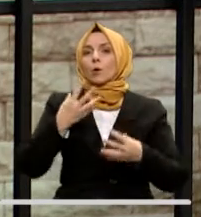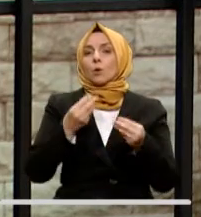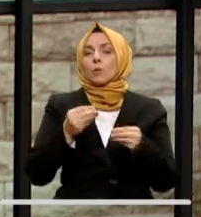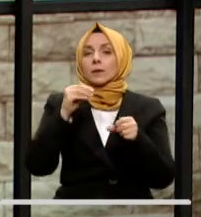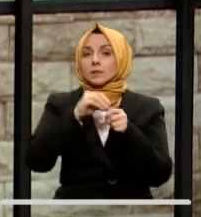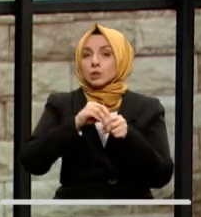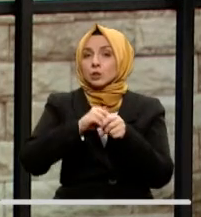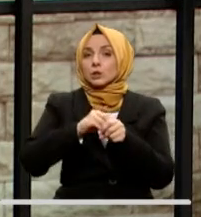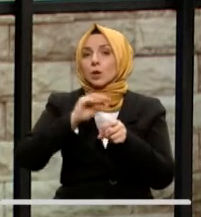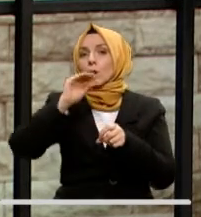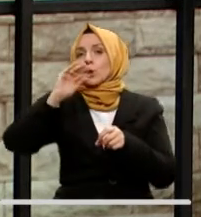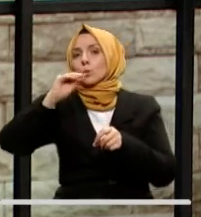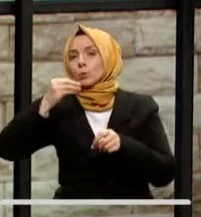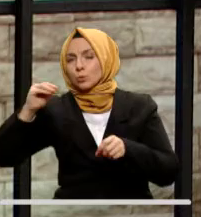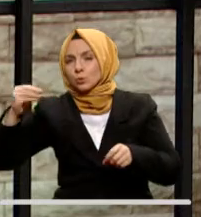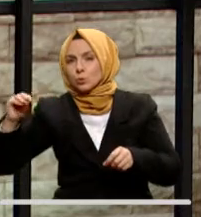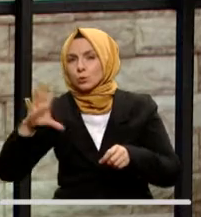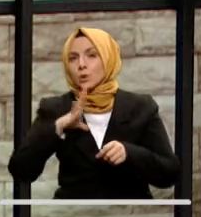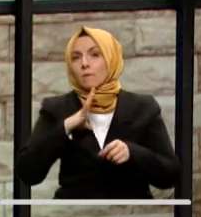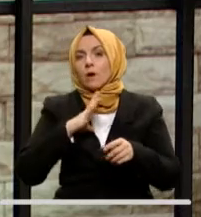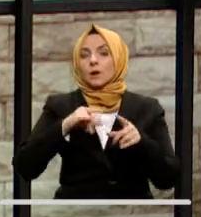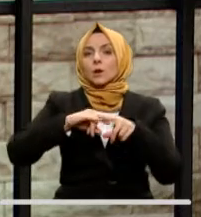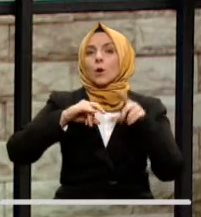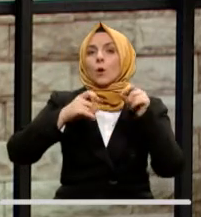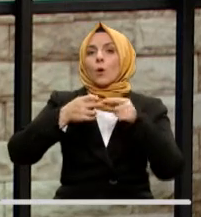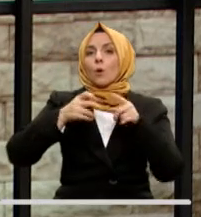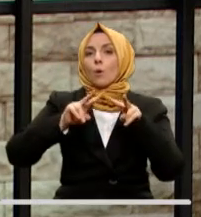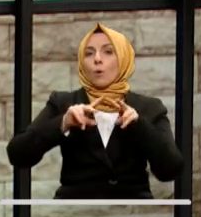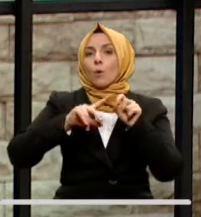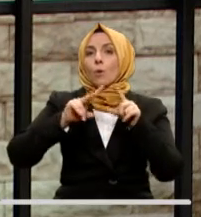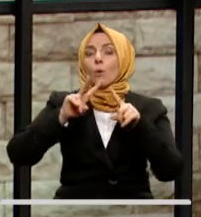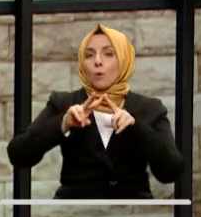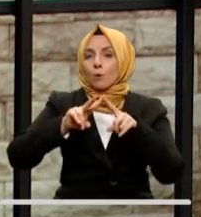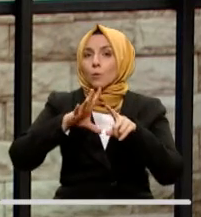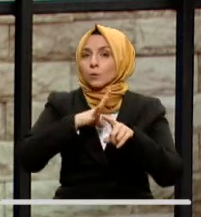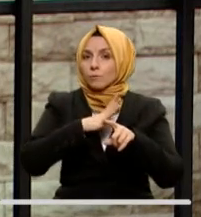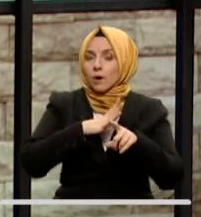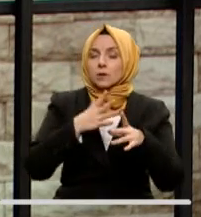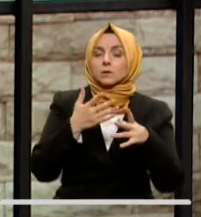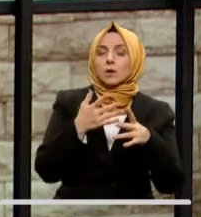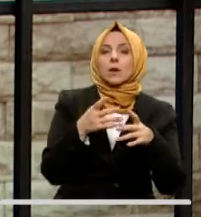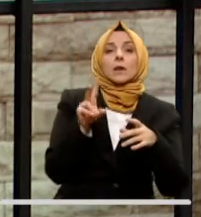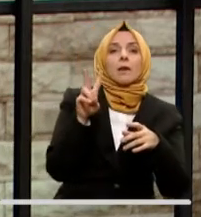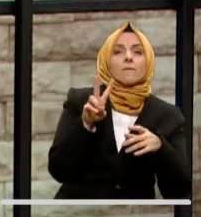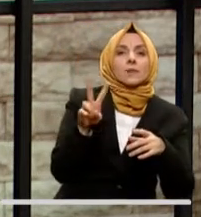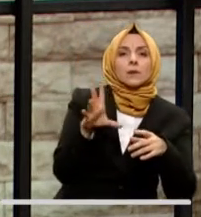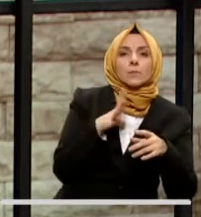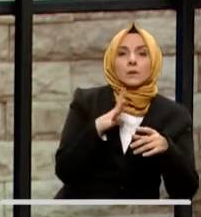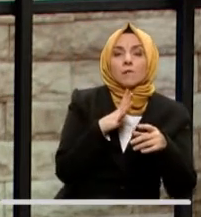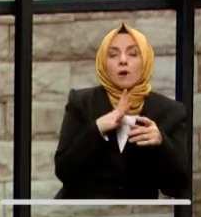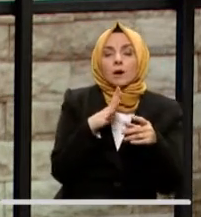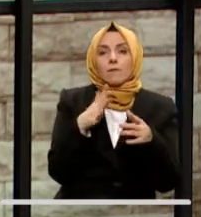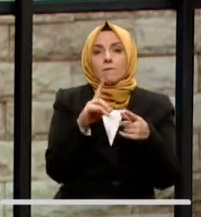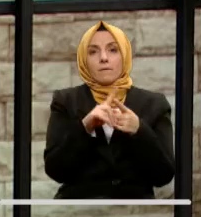bulunur hormonları bulunur faktörler bunu proteinler Bunlar sıvı kısmı vardır ve en önemli